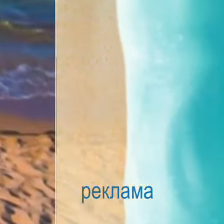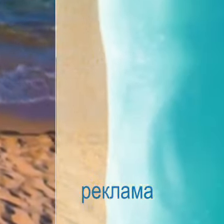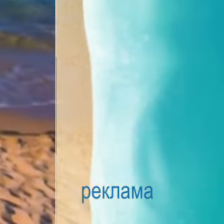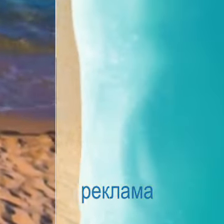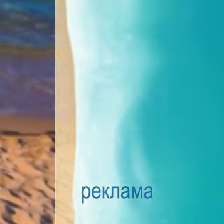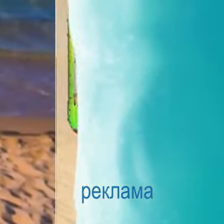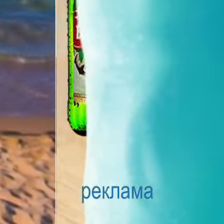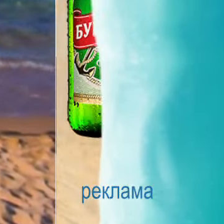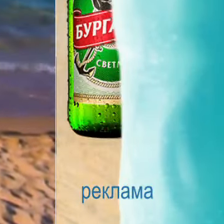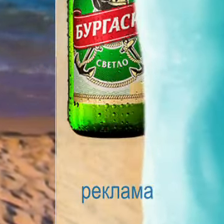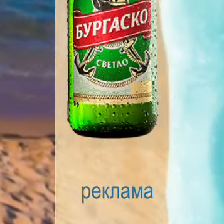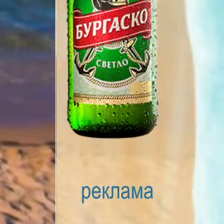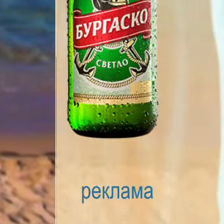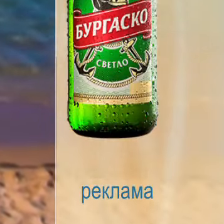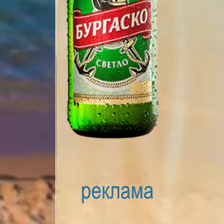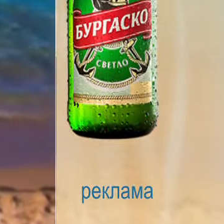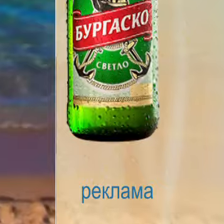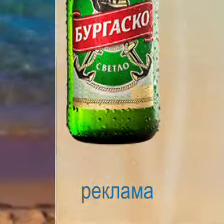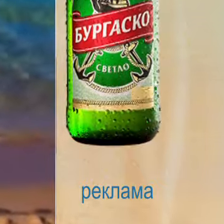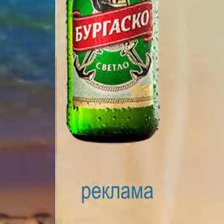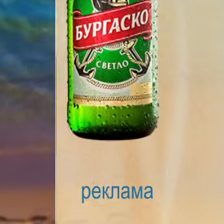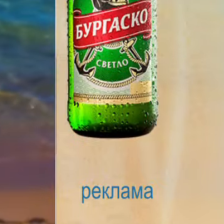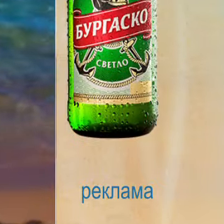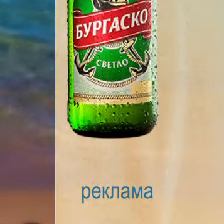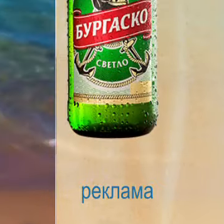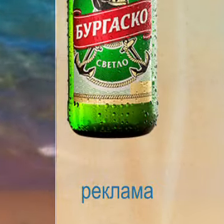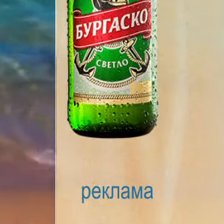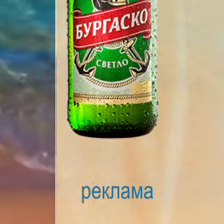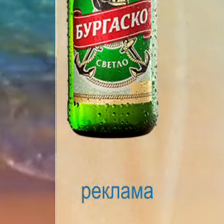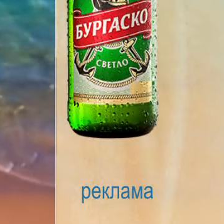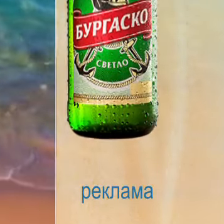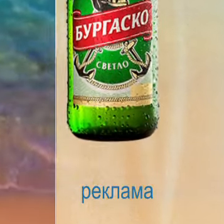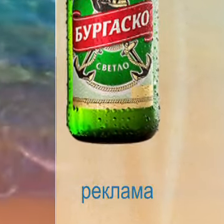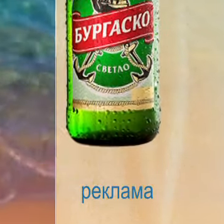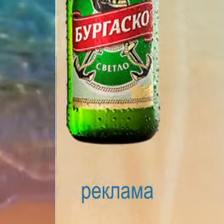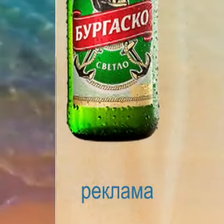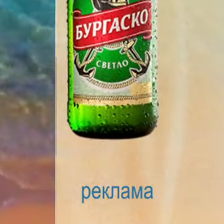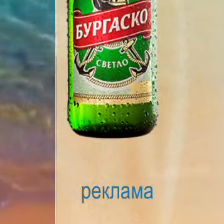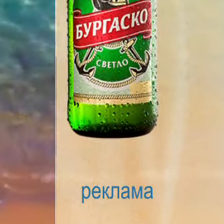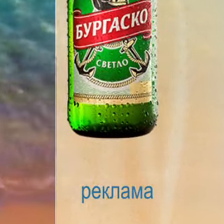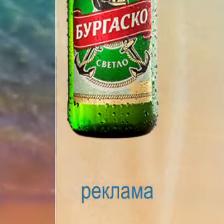толкова хубаво, човек може да се отпусне и да изживее пълноценно всеки миг. Лятото